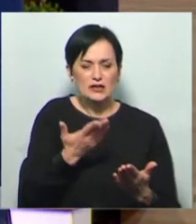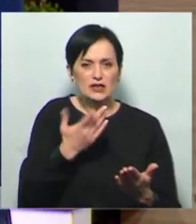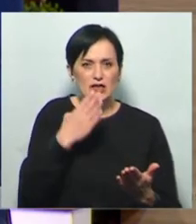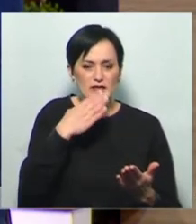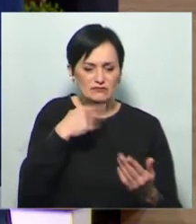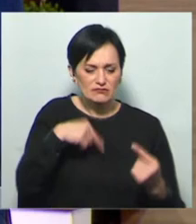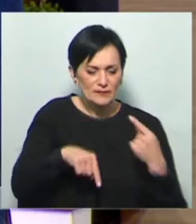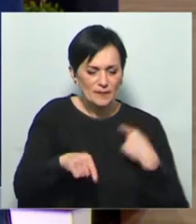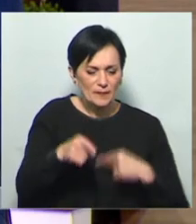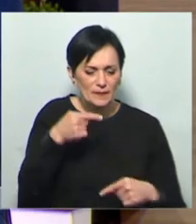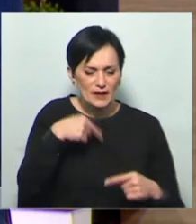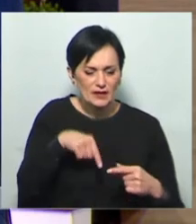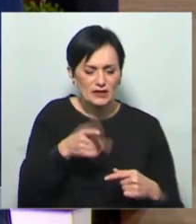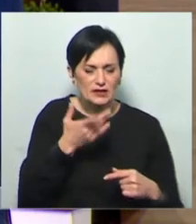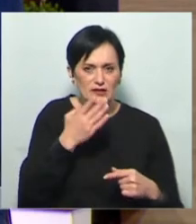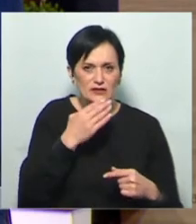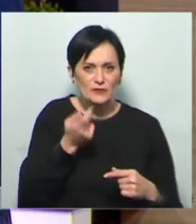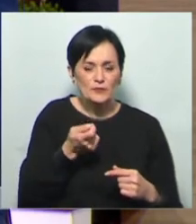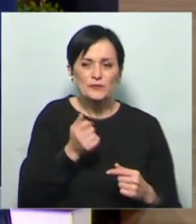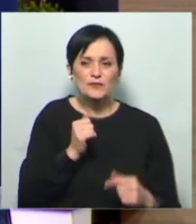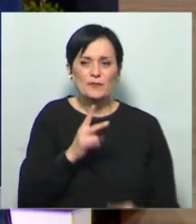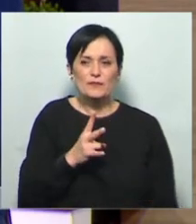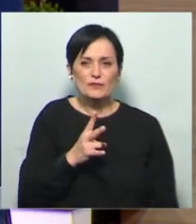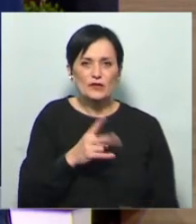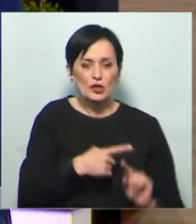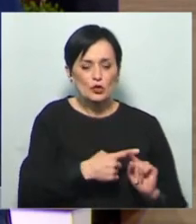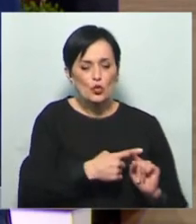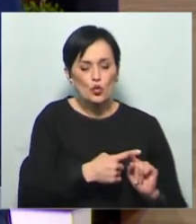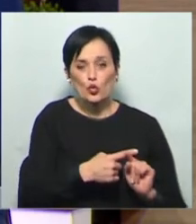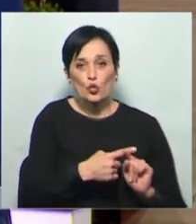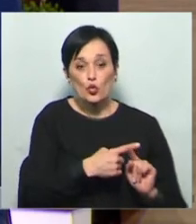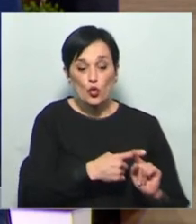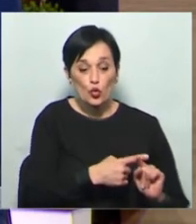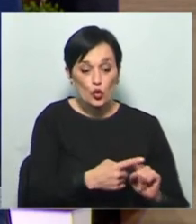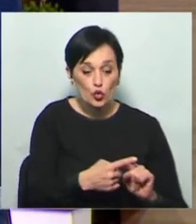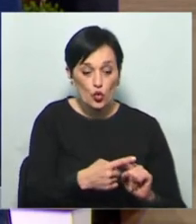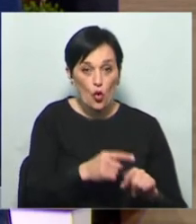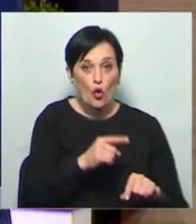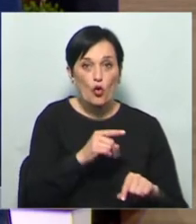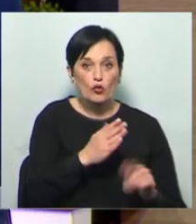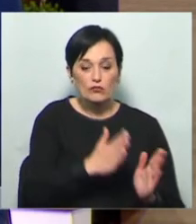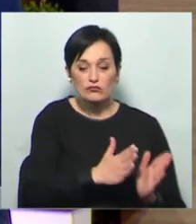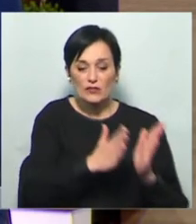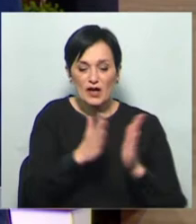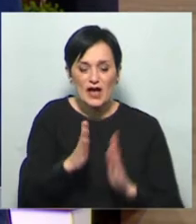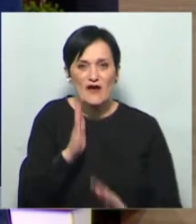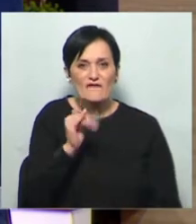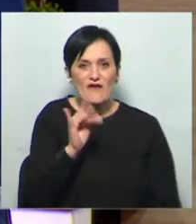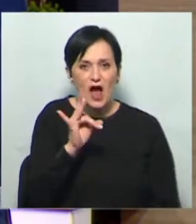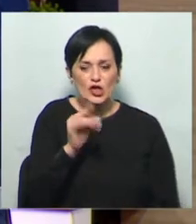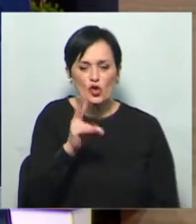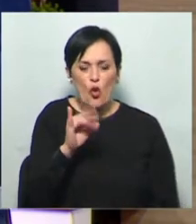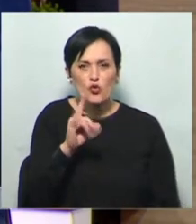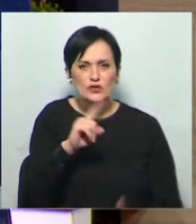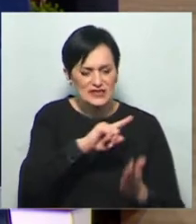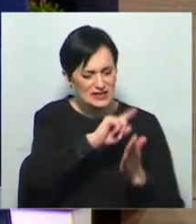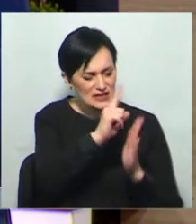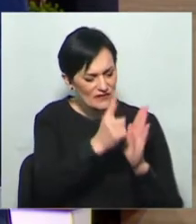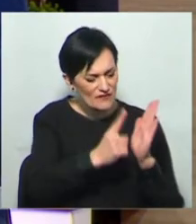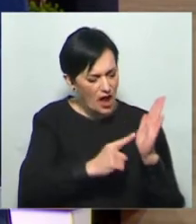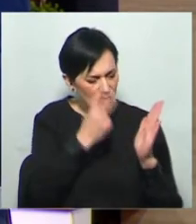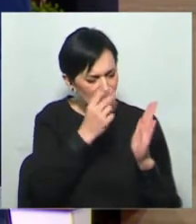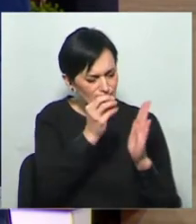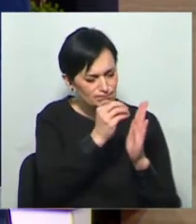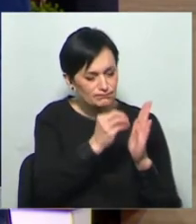გაუწყლოება, როგორც არის ქრონიკულიდან იგივე ვარიკოზის არსებობა,